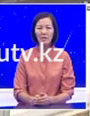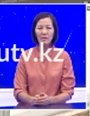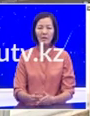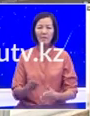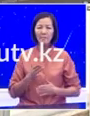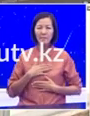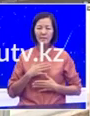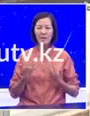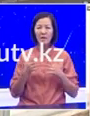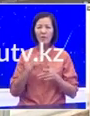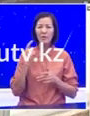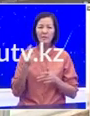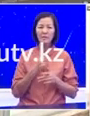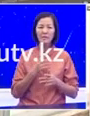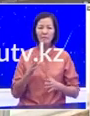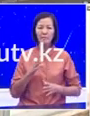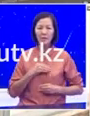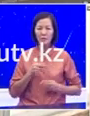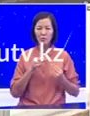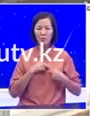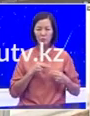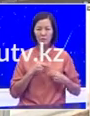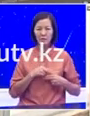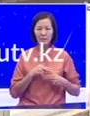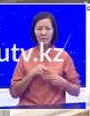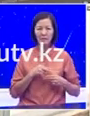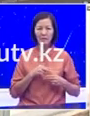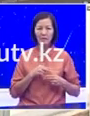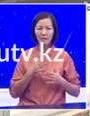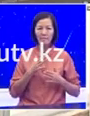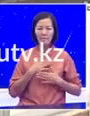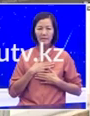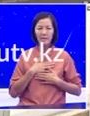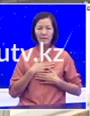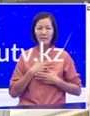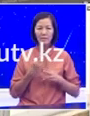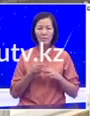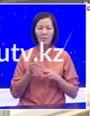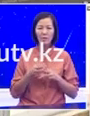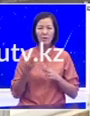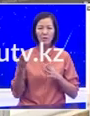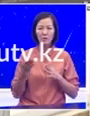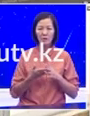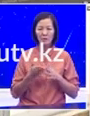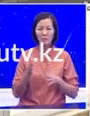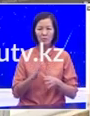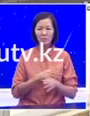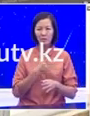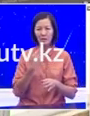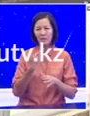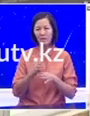Біздің фермерлерге, бізбен бірге жұмыс істейтін фермерлерге, біз өте жеңіл, ұзақ